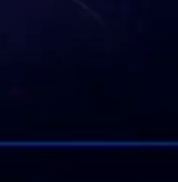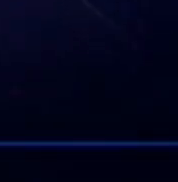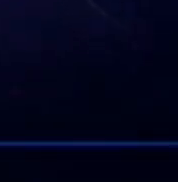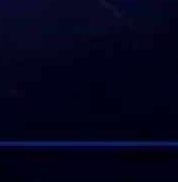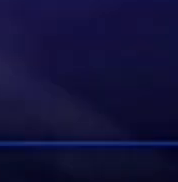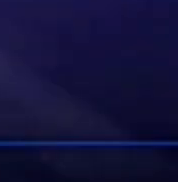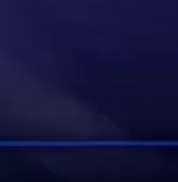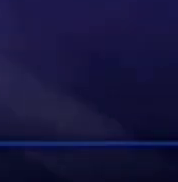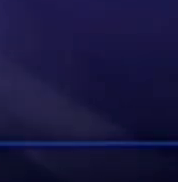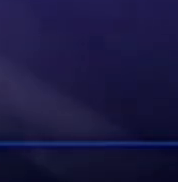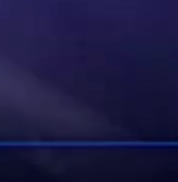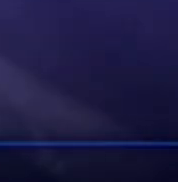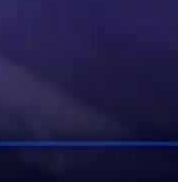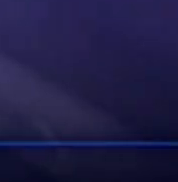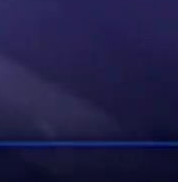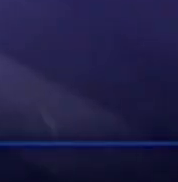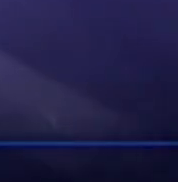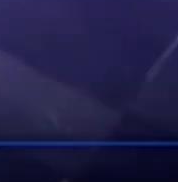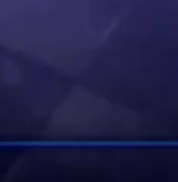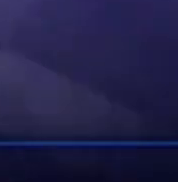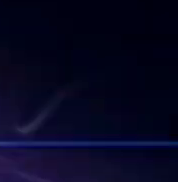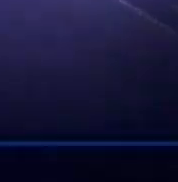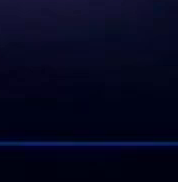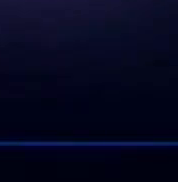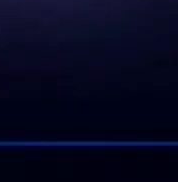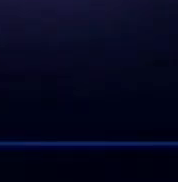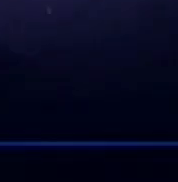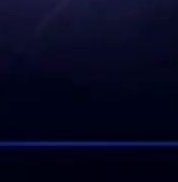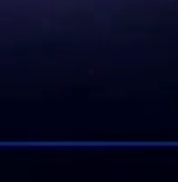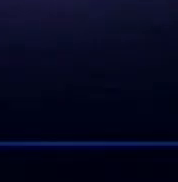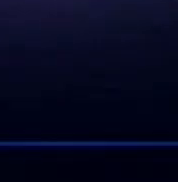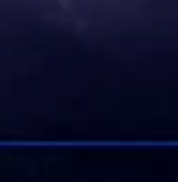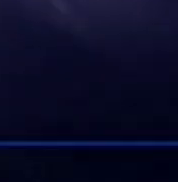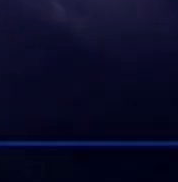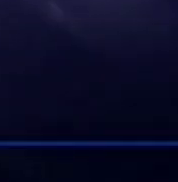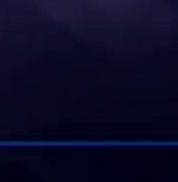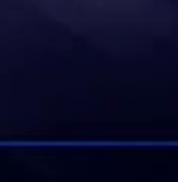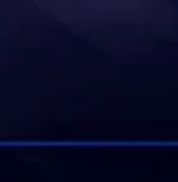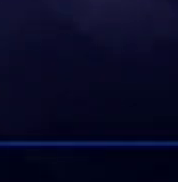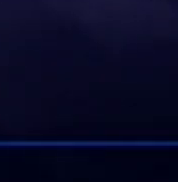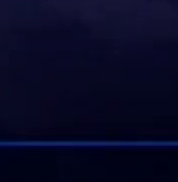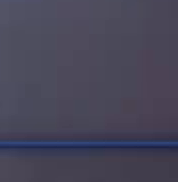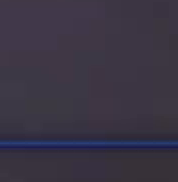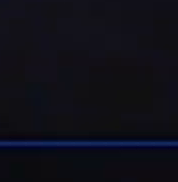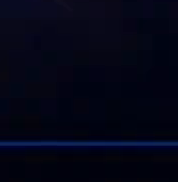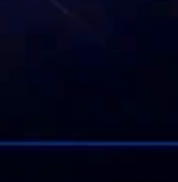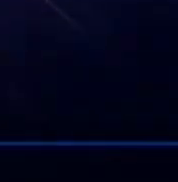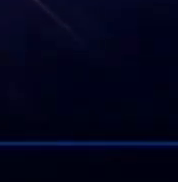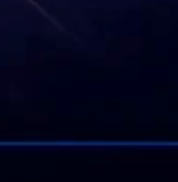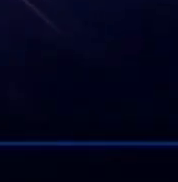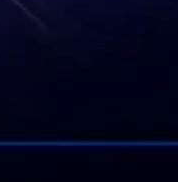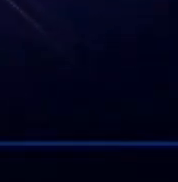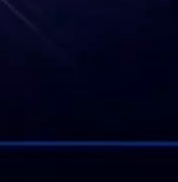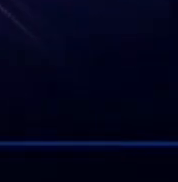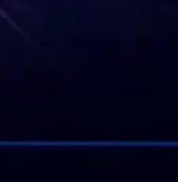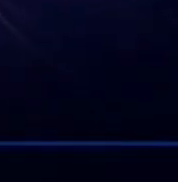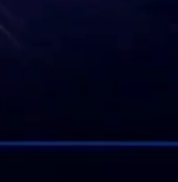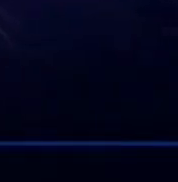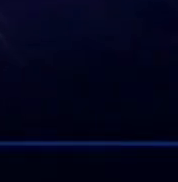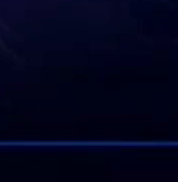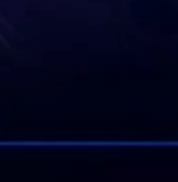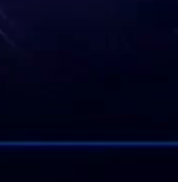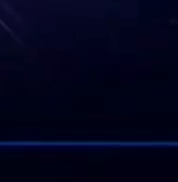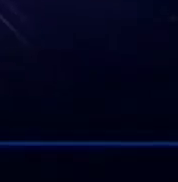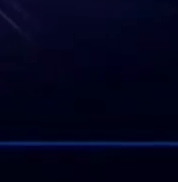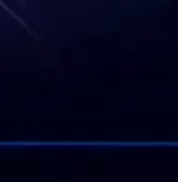May mga nagsunog at nambato ng mga paputok. Habang ang mga polis gumanti naman ng tear gas. Ang kaguluhan yan,